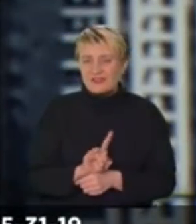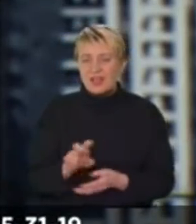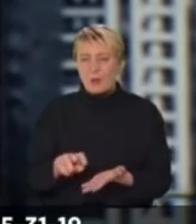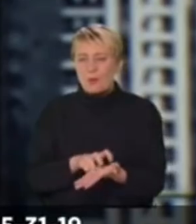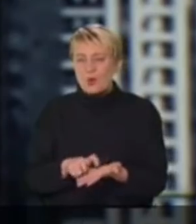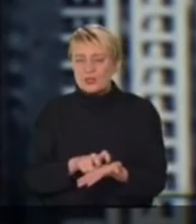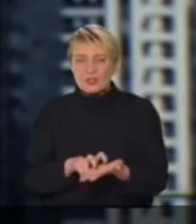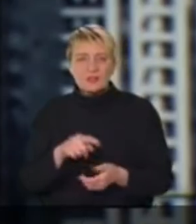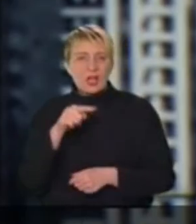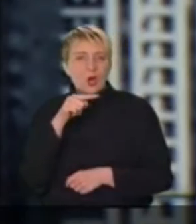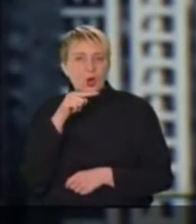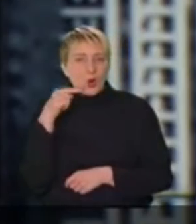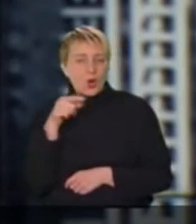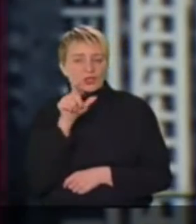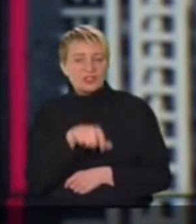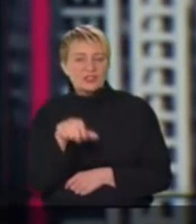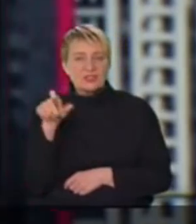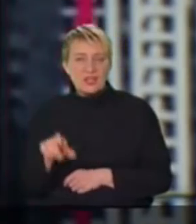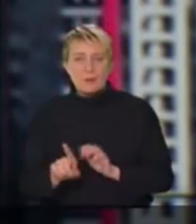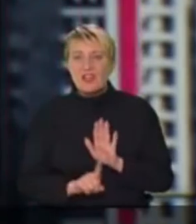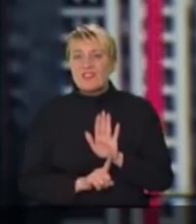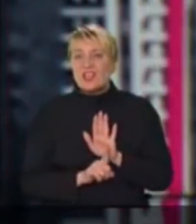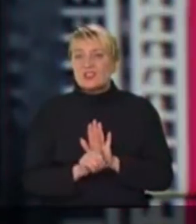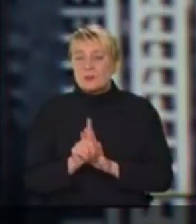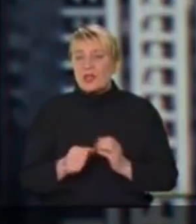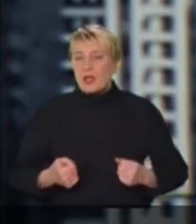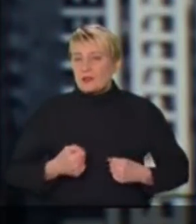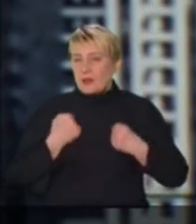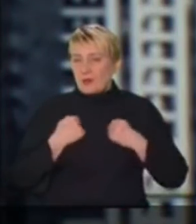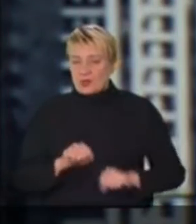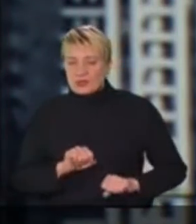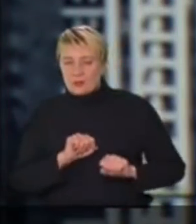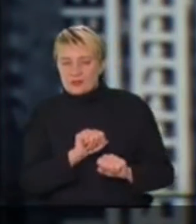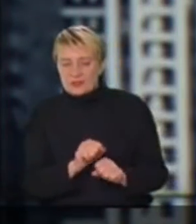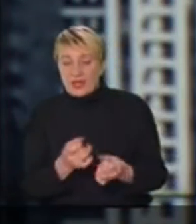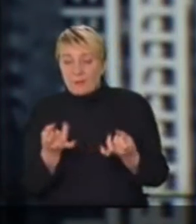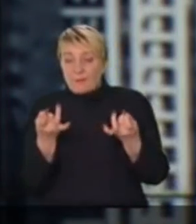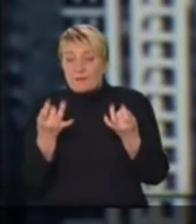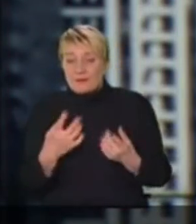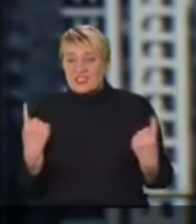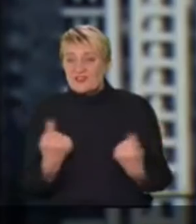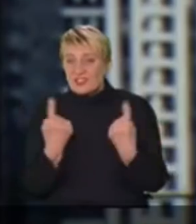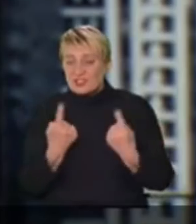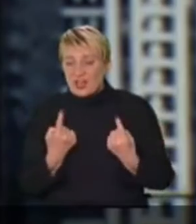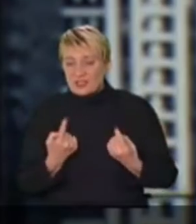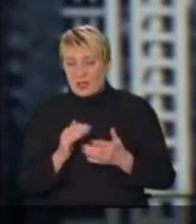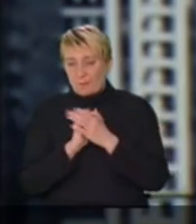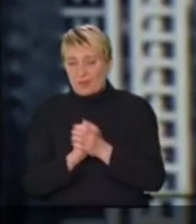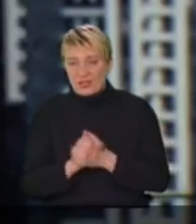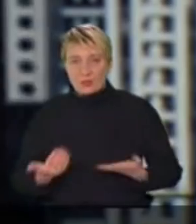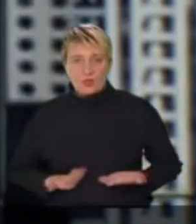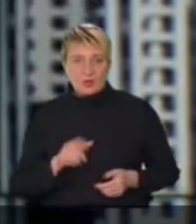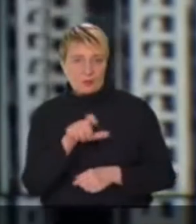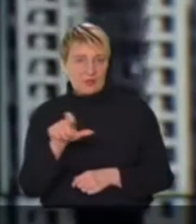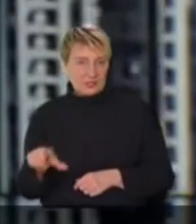боягузливі кацапи влаштували, намагаються прикриватися звичайними мирними мешканцями. На мирних мешканців, як розказують бійці полку